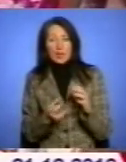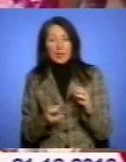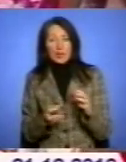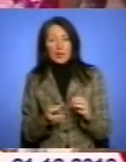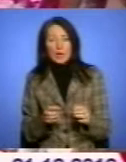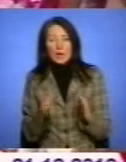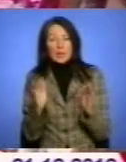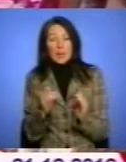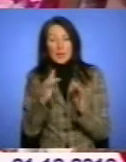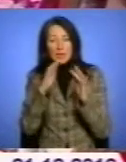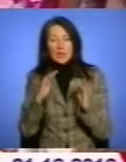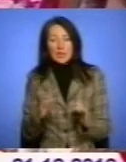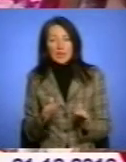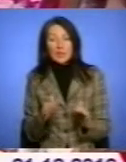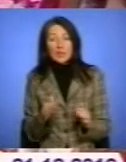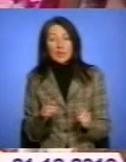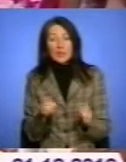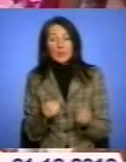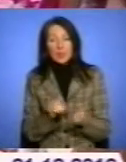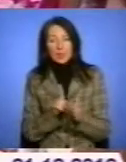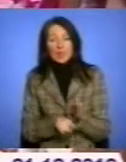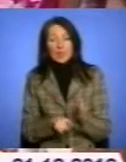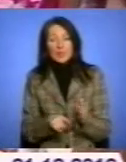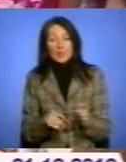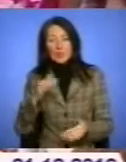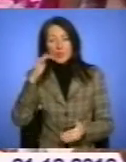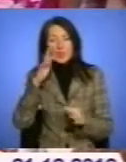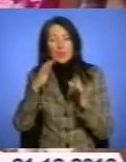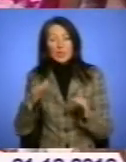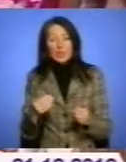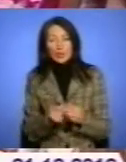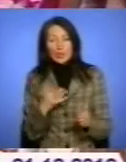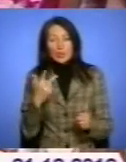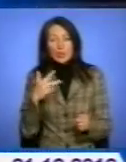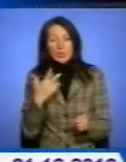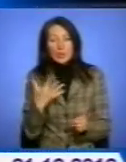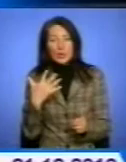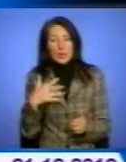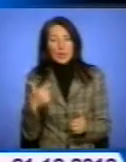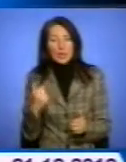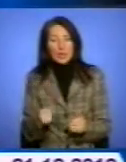більш ціна, більші ялиночки дорожчі беруть по 35 гривень, по 50